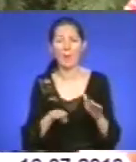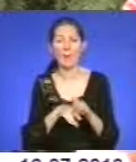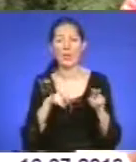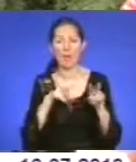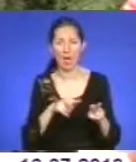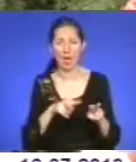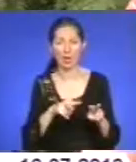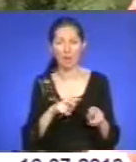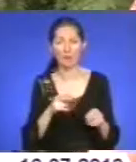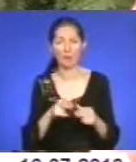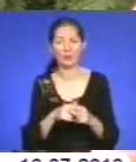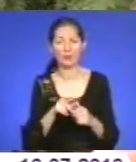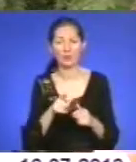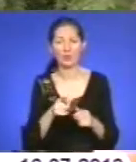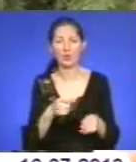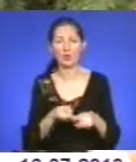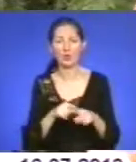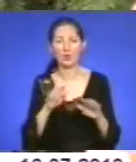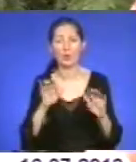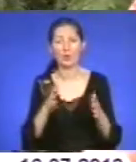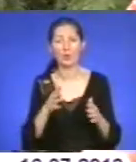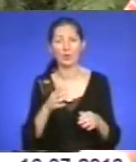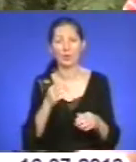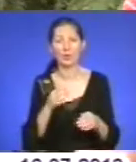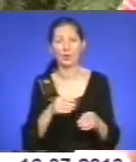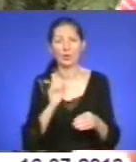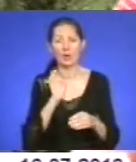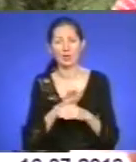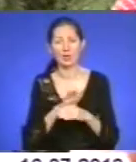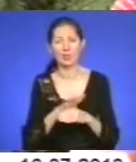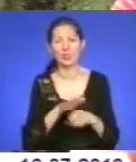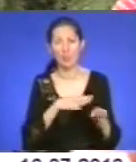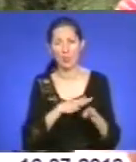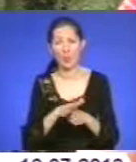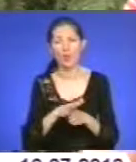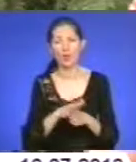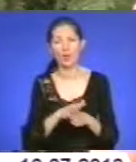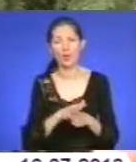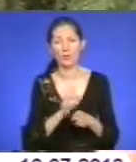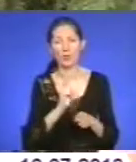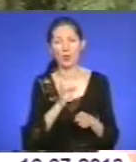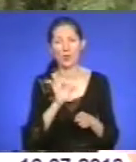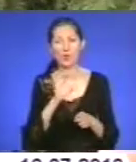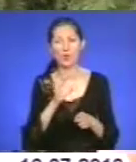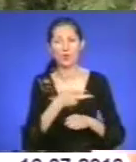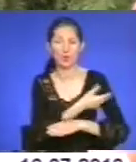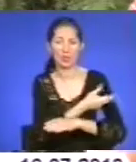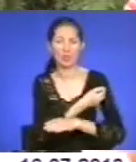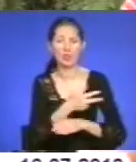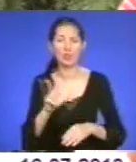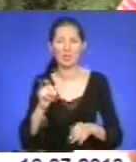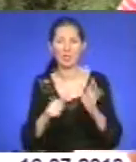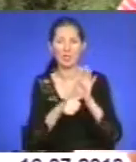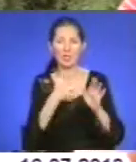і тоді в даному випадку призначається повний курс антирабічних щеплень, тобто який включає 6